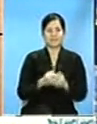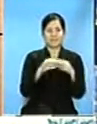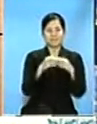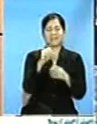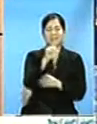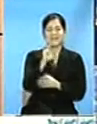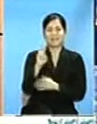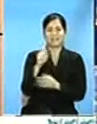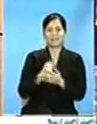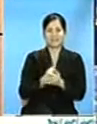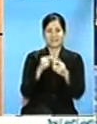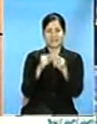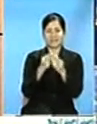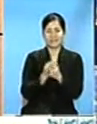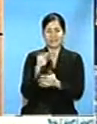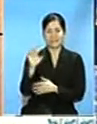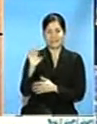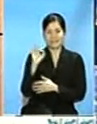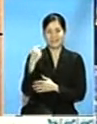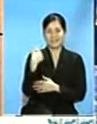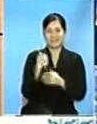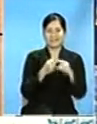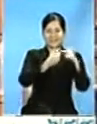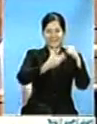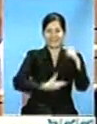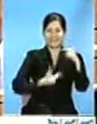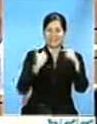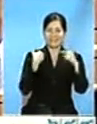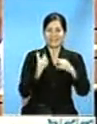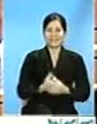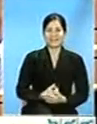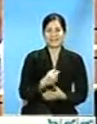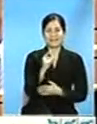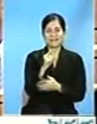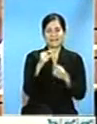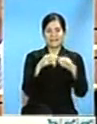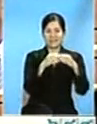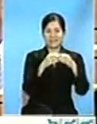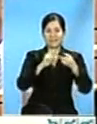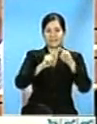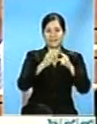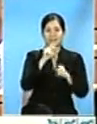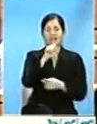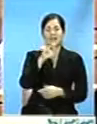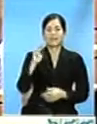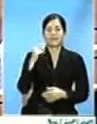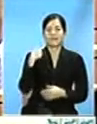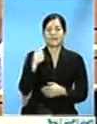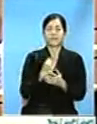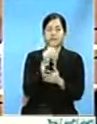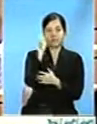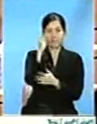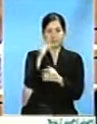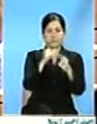รหาที่ดีหลายส่วนเยอะมากเหมือนกันนะครับเพื่อนๆผมเนี่ยผมเชียร์ท่านจงรักมากทั้งงดหน้าประธานกรรม